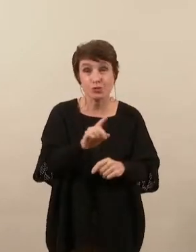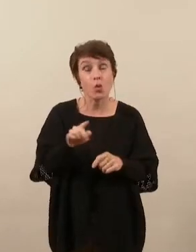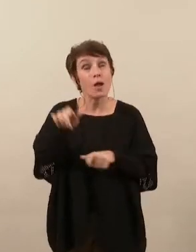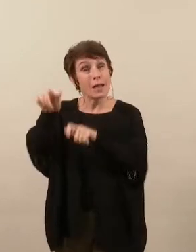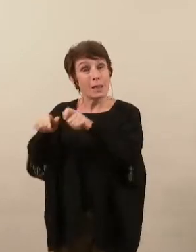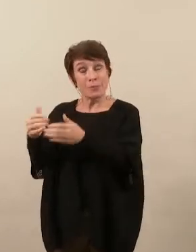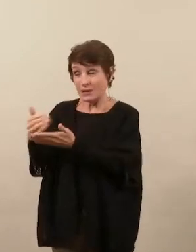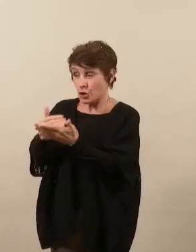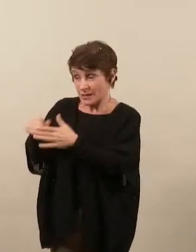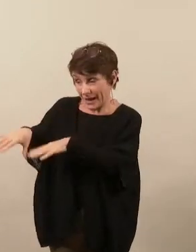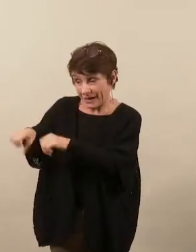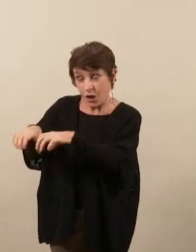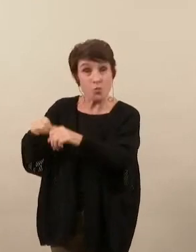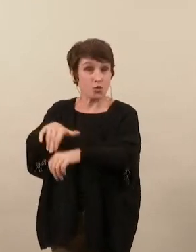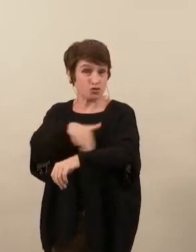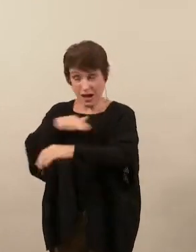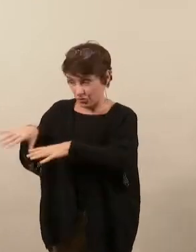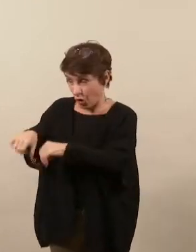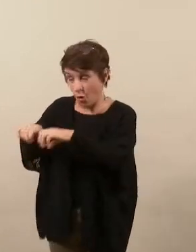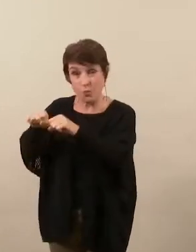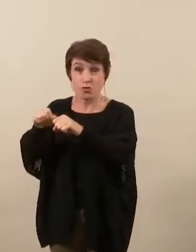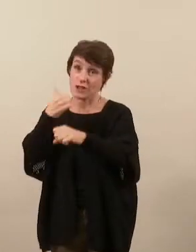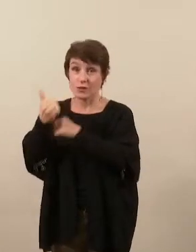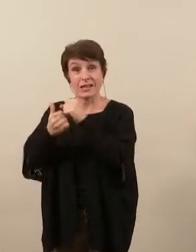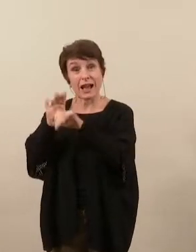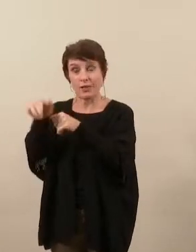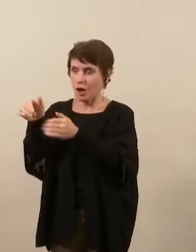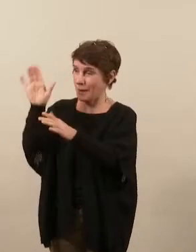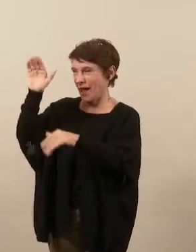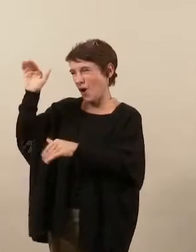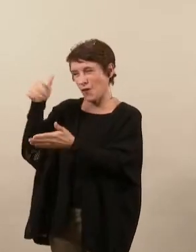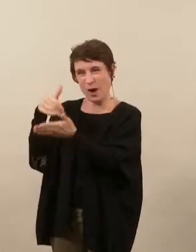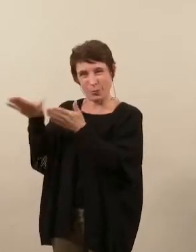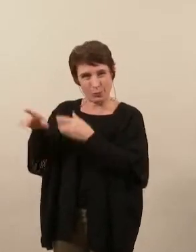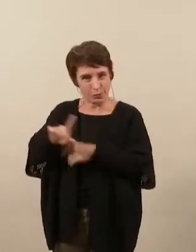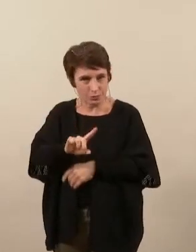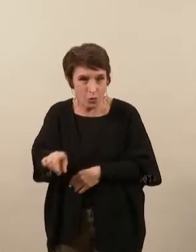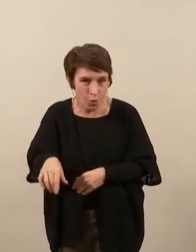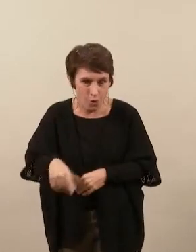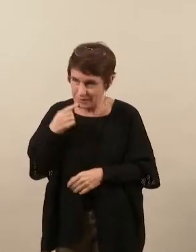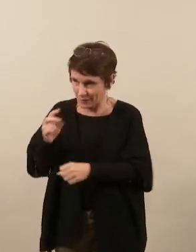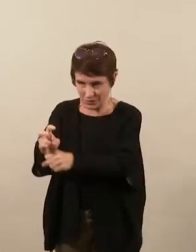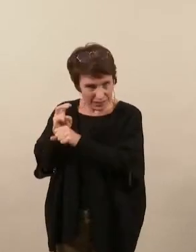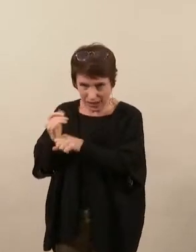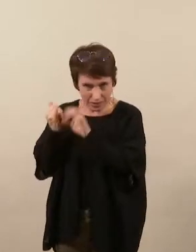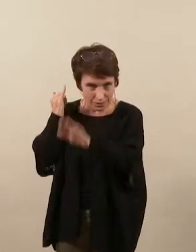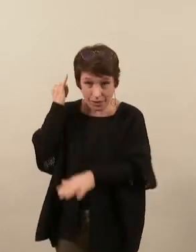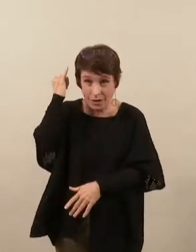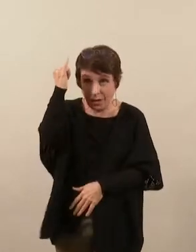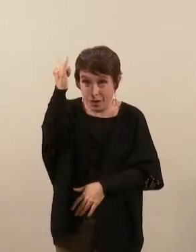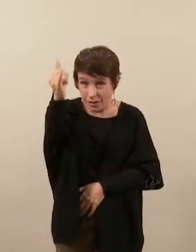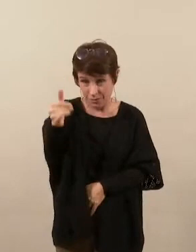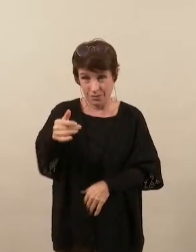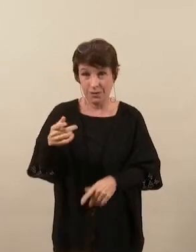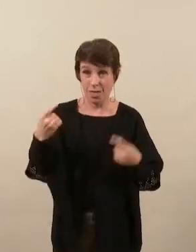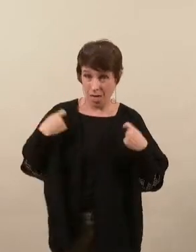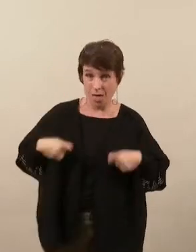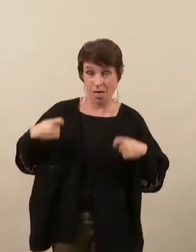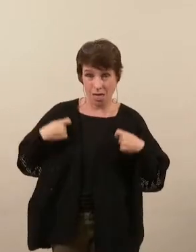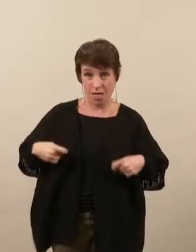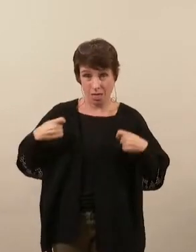quand on embauche des agents, ce n'est pas pour les mettre à la porte 1 an après, ni au bout de 2 ans, ni au bout de 3 ans. C'est quelque chose qui va rester